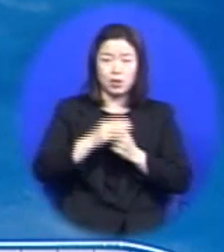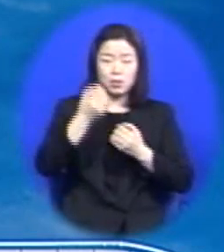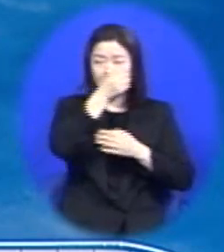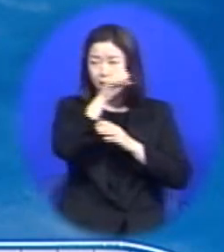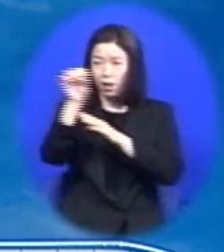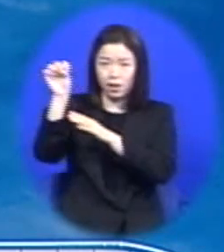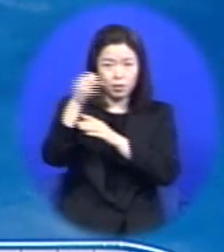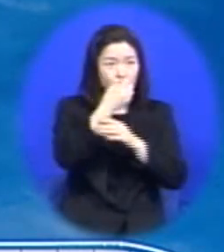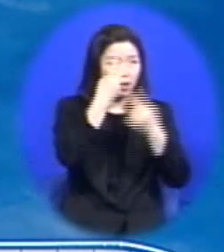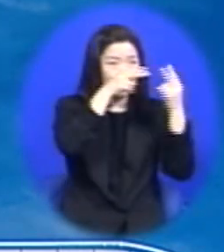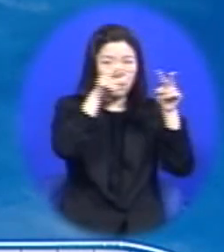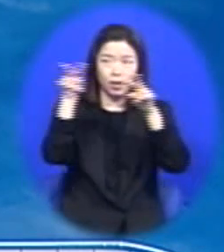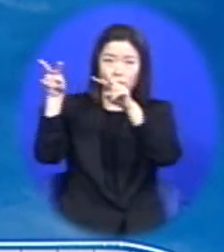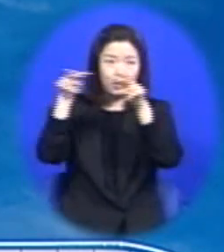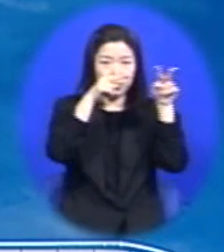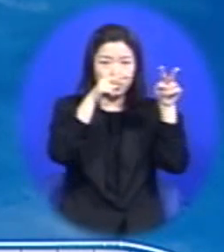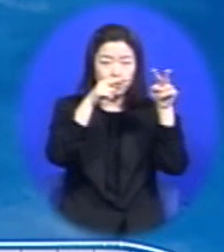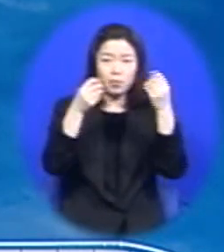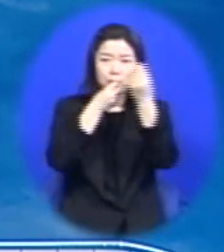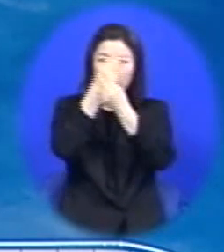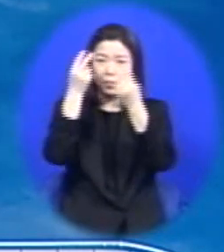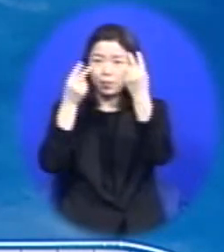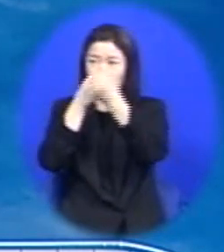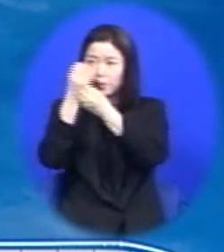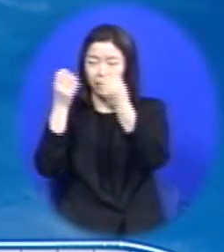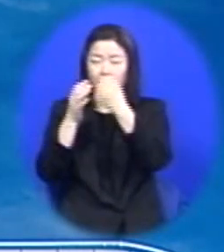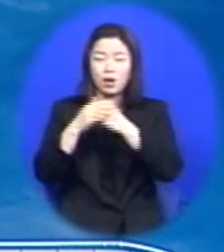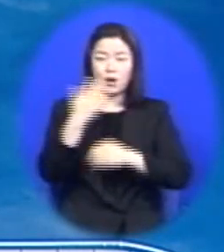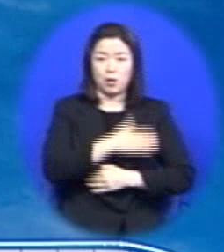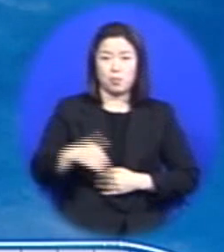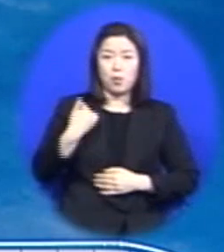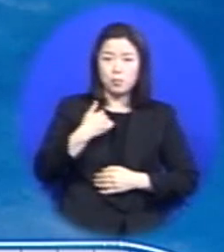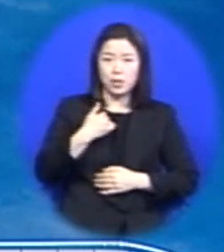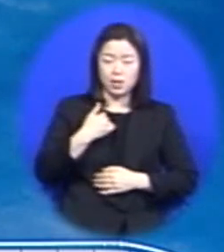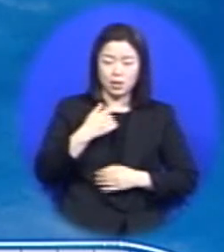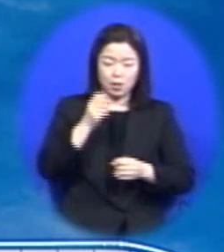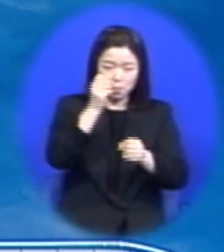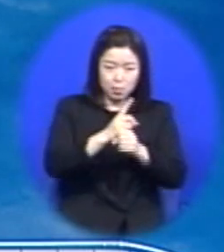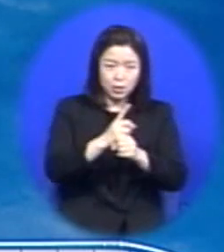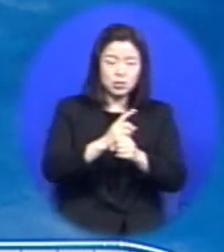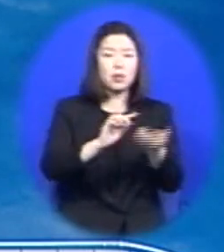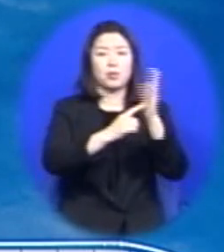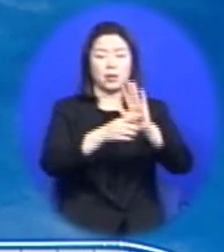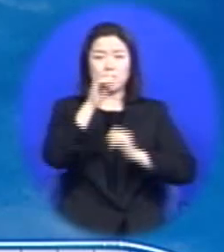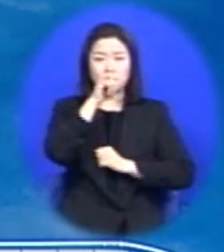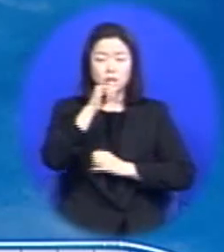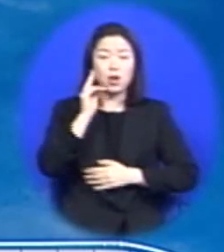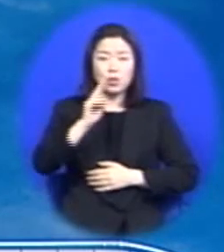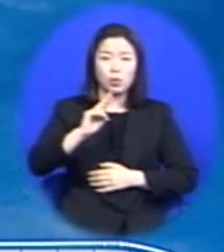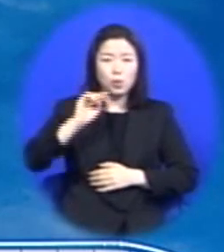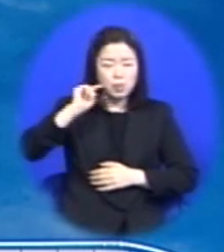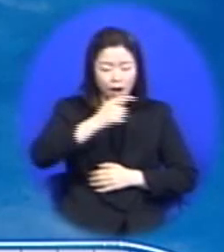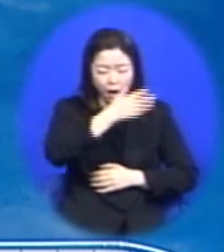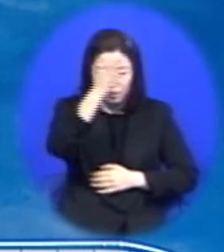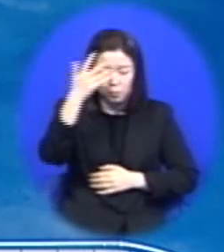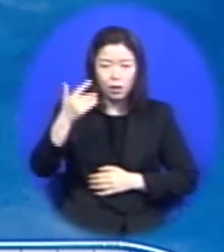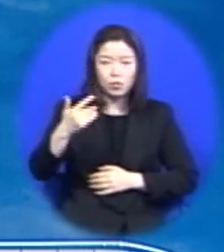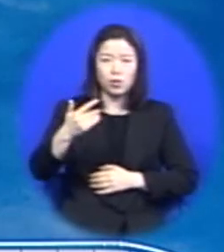눈이 돌아가고 우와! 여러분의 몸이 벌써 반응한다니까요. 너무 아름다운 곳, 너무 웅장한 곳을